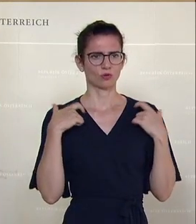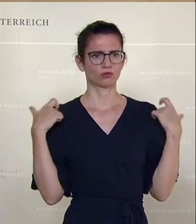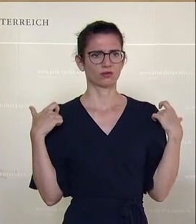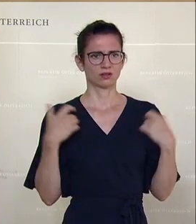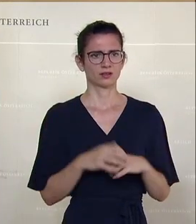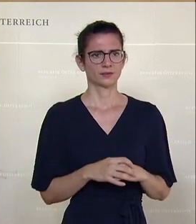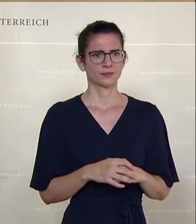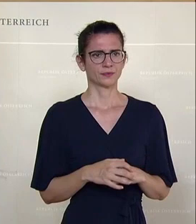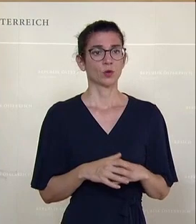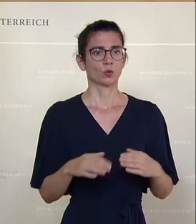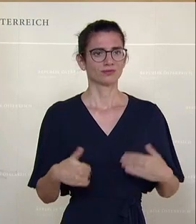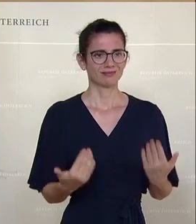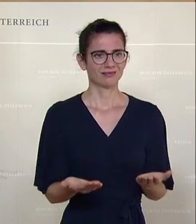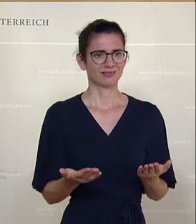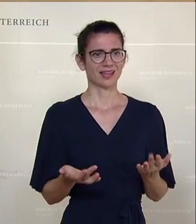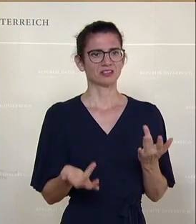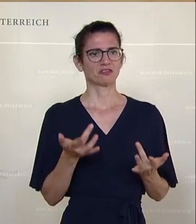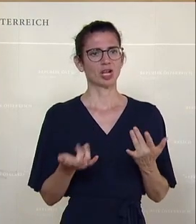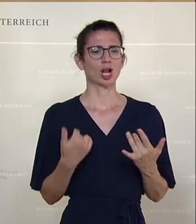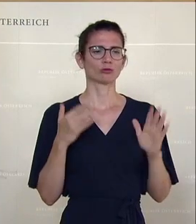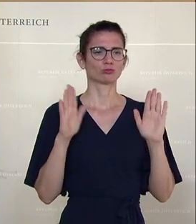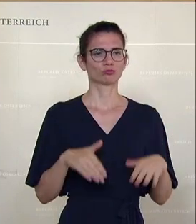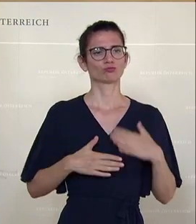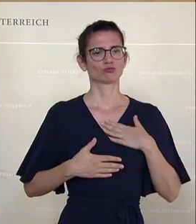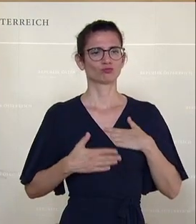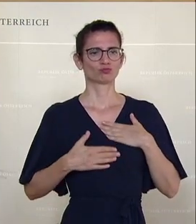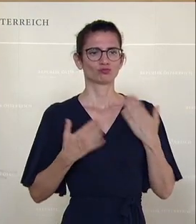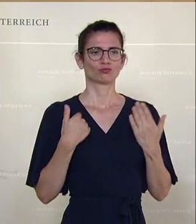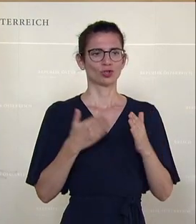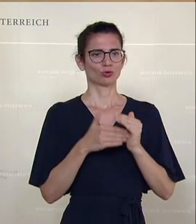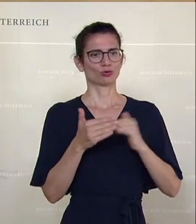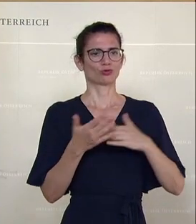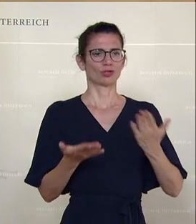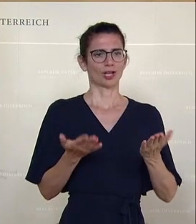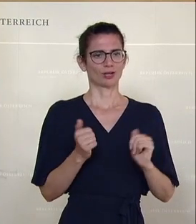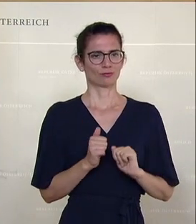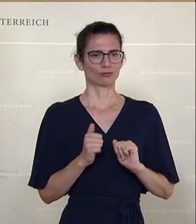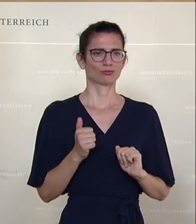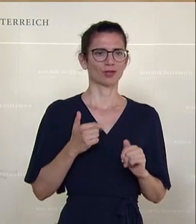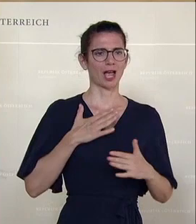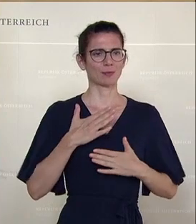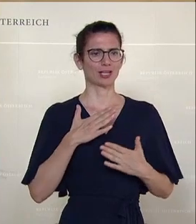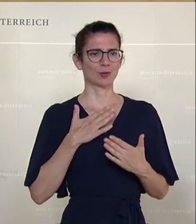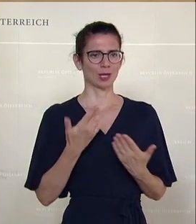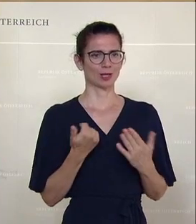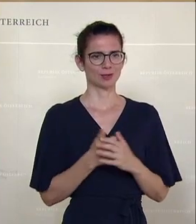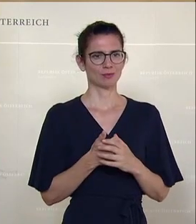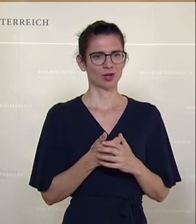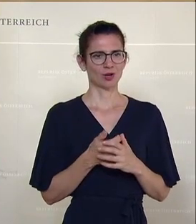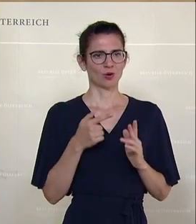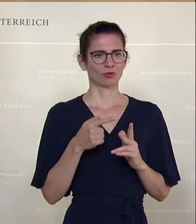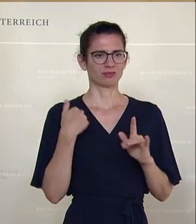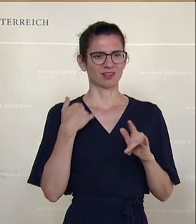und fühlt sich dann vielleicht sogar noch saupudelwohl in diesem System, weil man ist ja vermeintlich